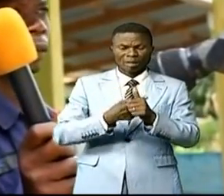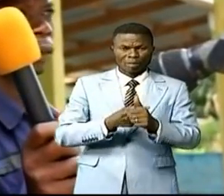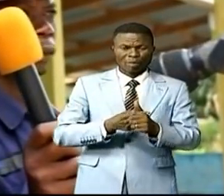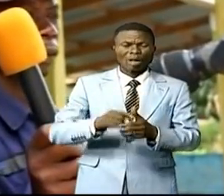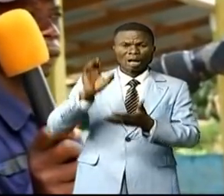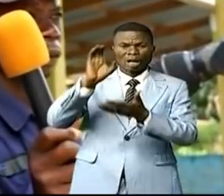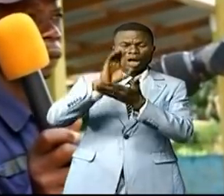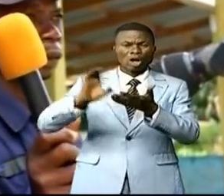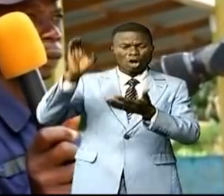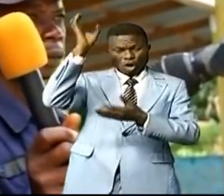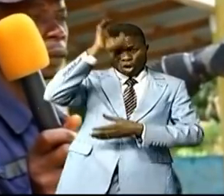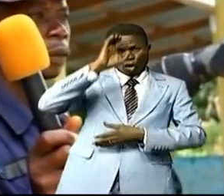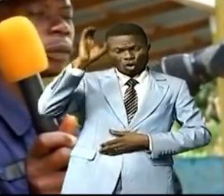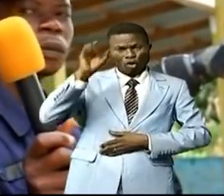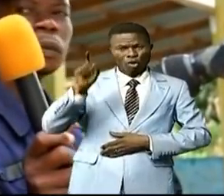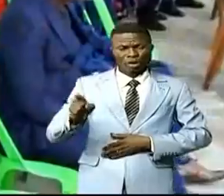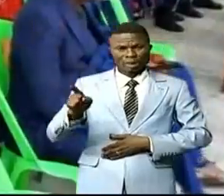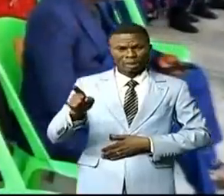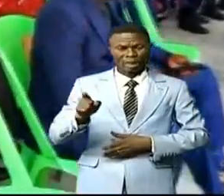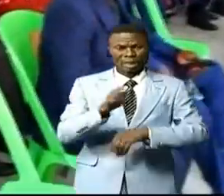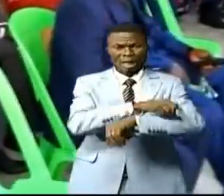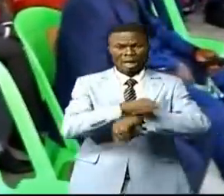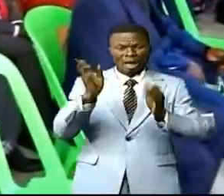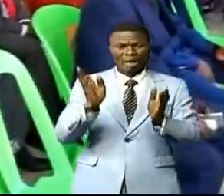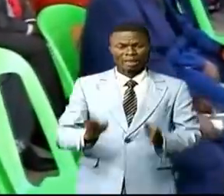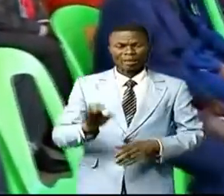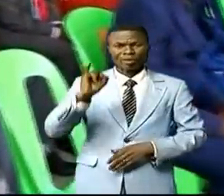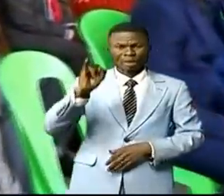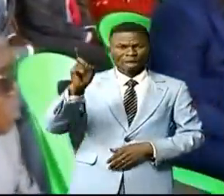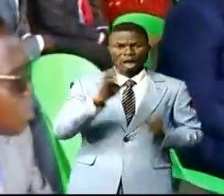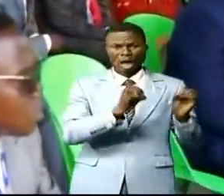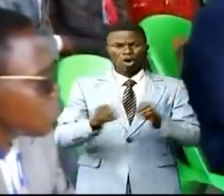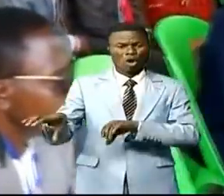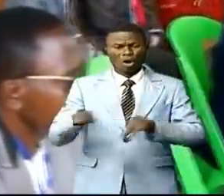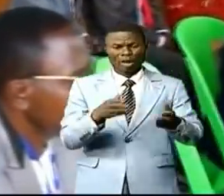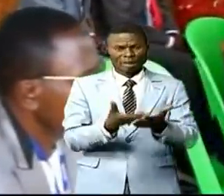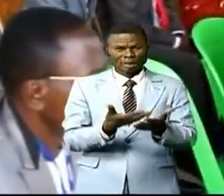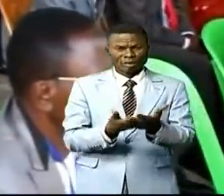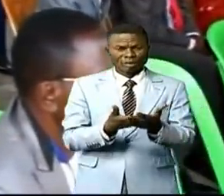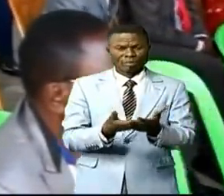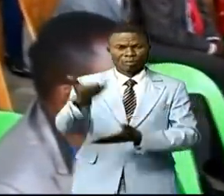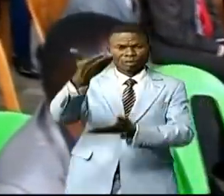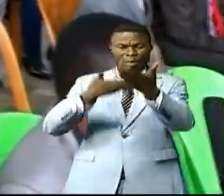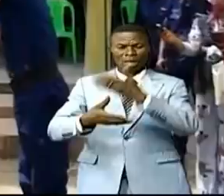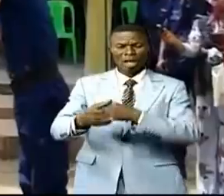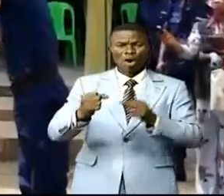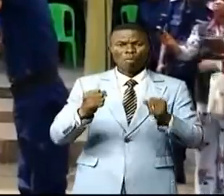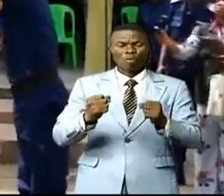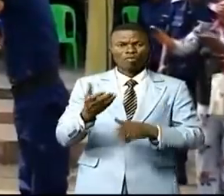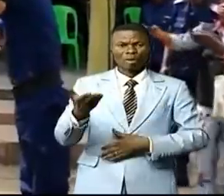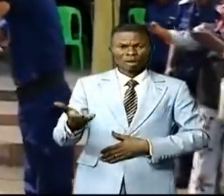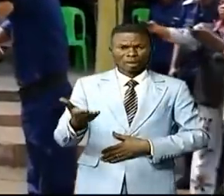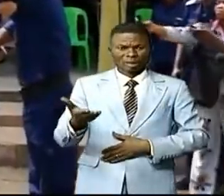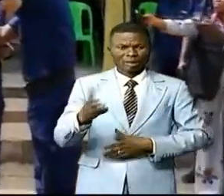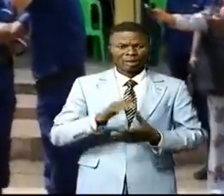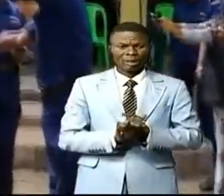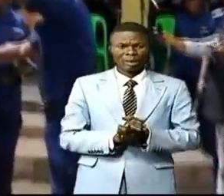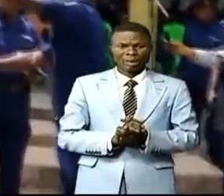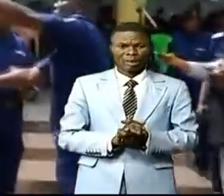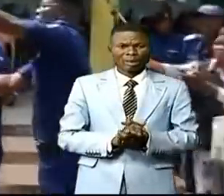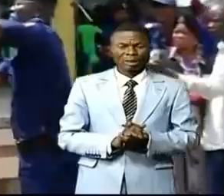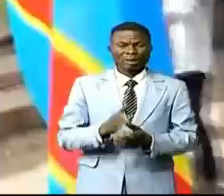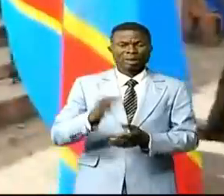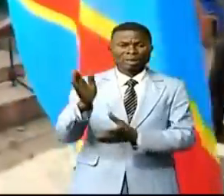Mungila Isala. C'est l'administrateur d'Idiofa qui a présidé cette cérémonie de passation de commandement. Je vous remets cet